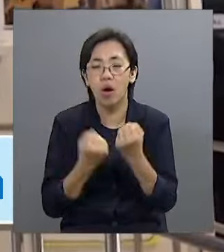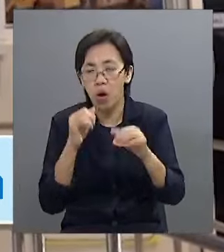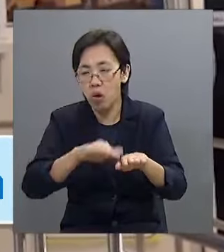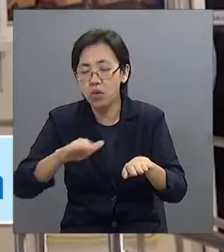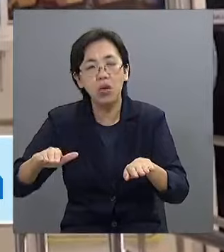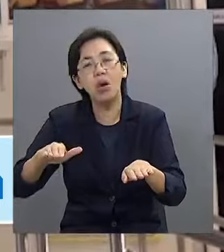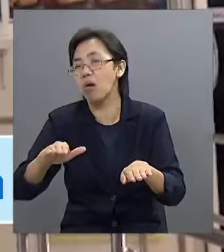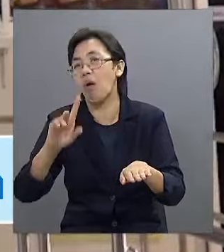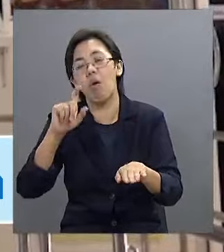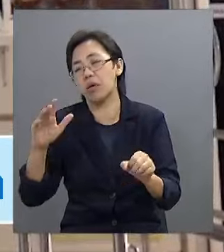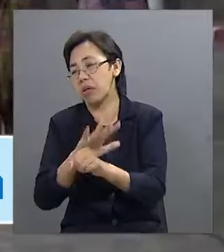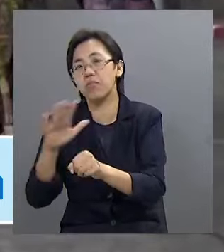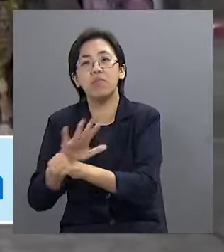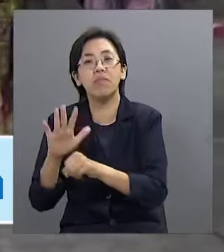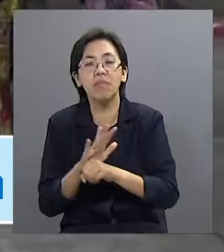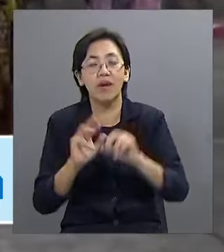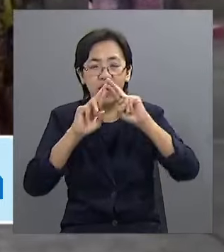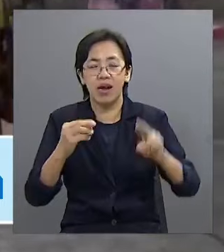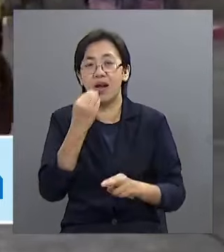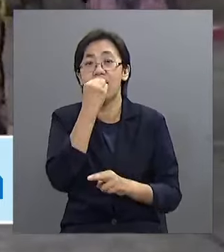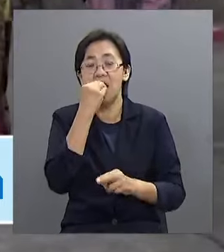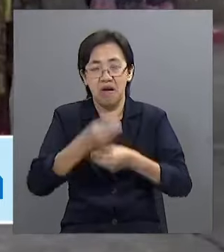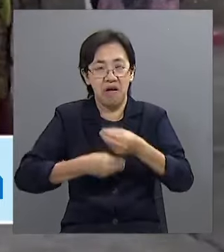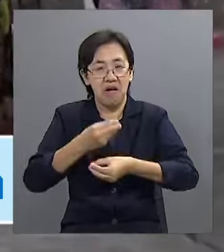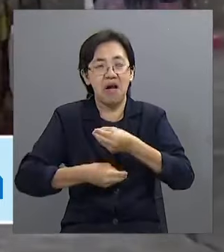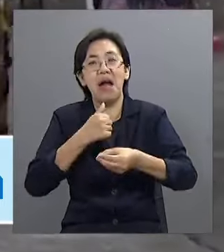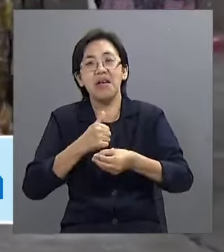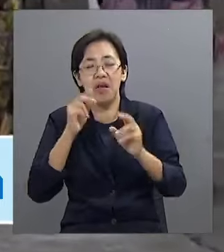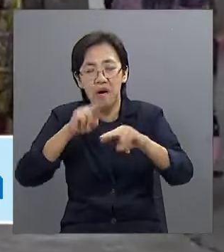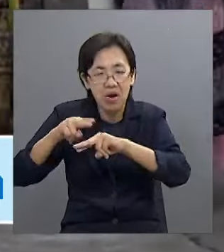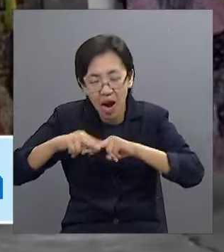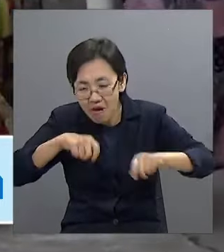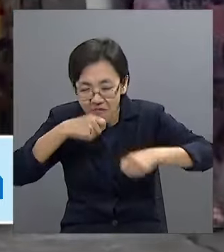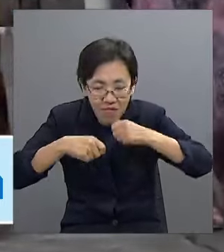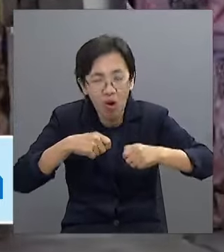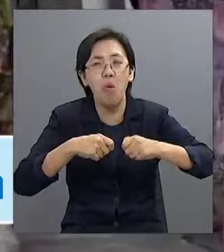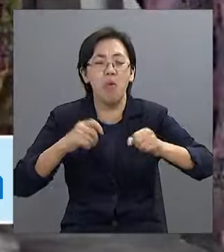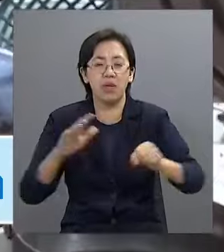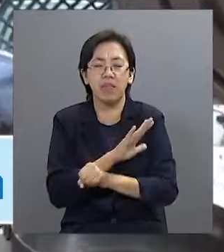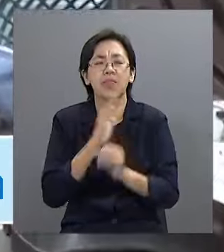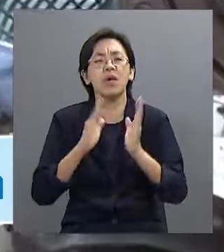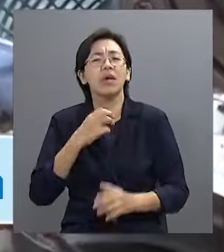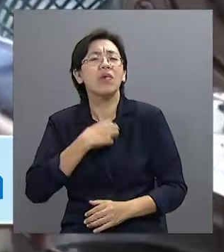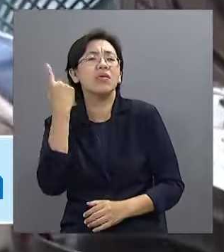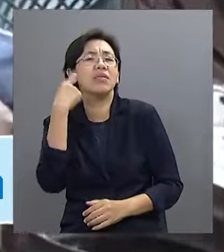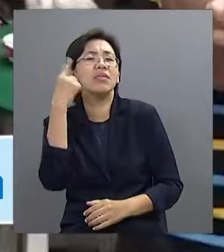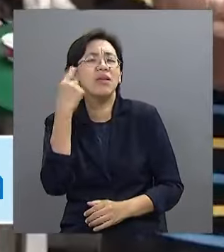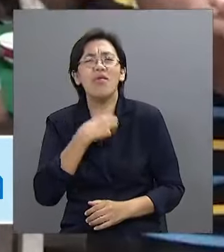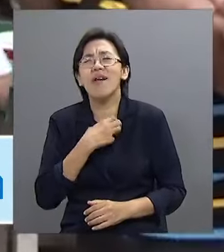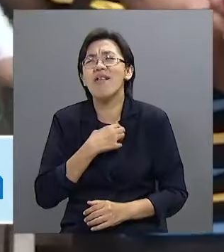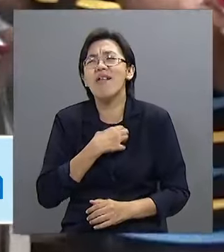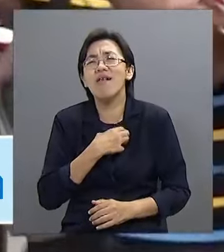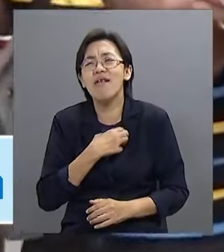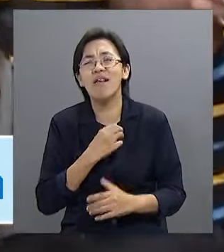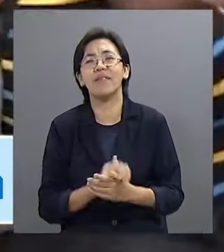ร้านอาหารในเบตงช่วงนี้นะคะก็โอ้โหเต็มไปด้วยผู้คนทั้งนั้นเลยทุกคนอยากไปเที่ยวกันเนาะช่วงนี้ ใช่ค่ะทางด้านของเจ้าหน้าที่